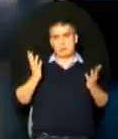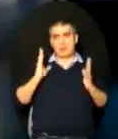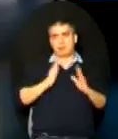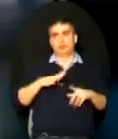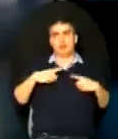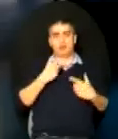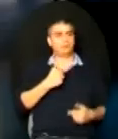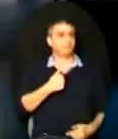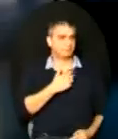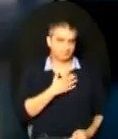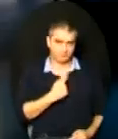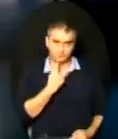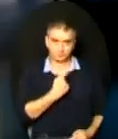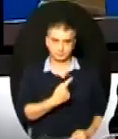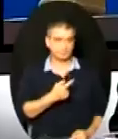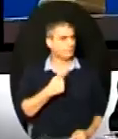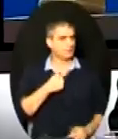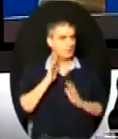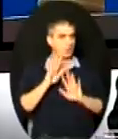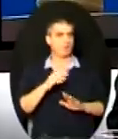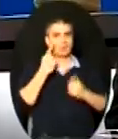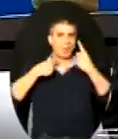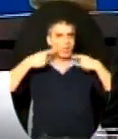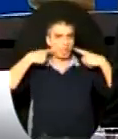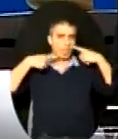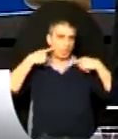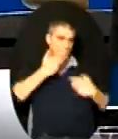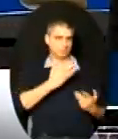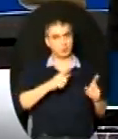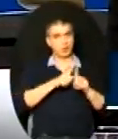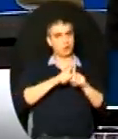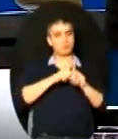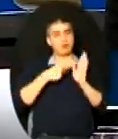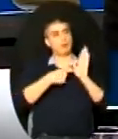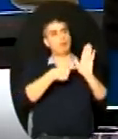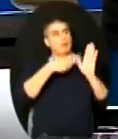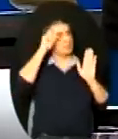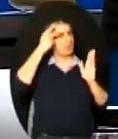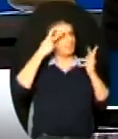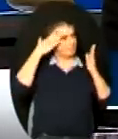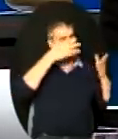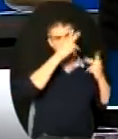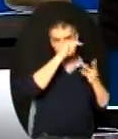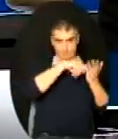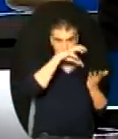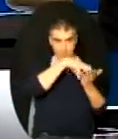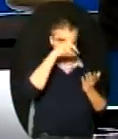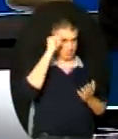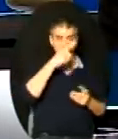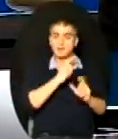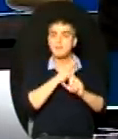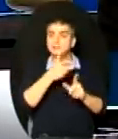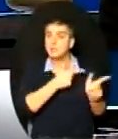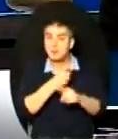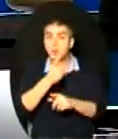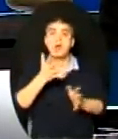על חייהם. אני רוצה להגיד, אני מאוד לא אוהבת את הבכיינות הזו, כאילו מסקרים את תל אביב יותר מכיוון שזו תל אביב. הפיגוע הזה הוא